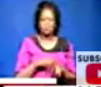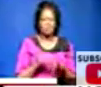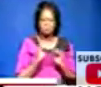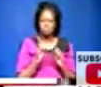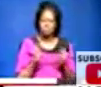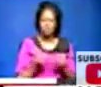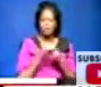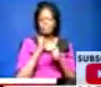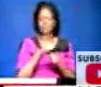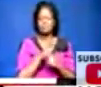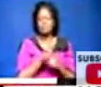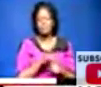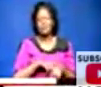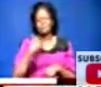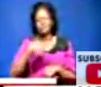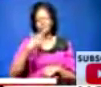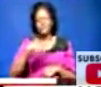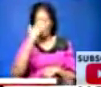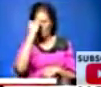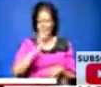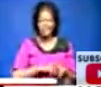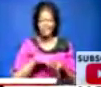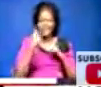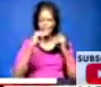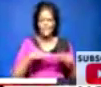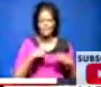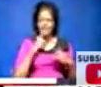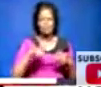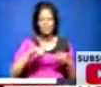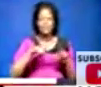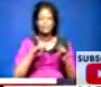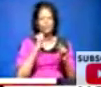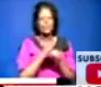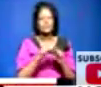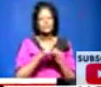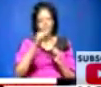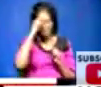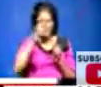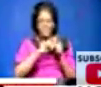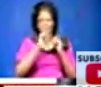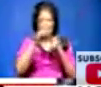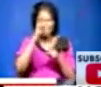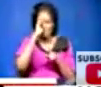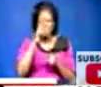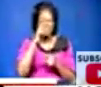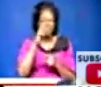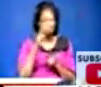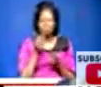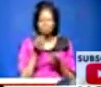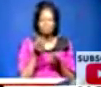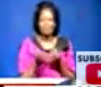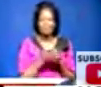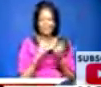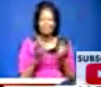kufanyika. Ni kitu wamezoea tu. Kwa sababu ukienda wakipiga mtu anasema sisi ni serikali, ukienda kwa polisi askari hawezi kusikiliza. Na alikuwa na bunduki, na nataka